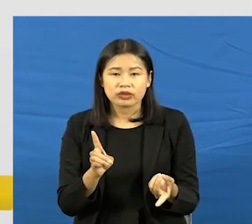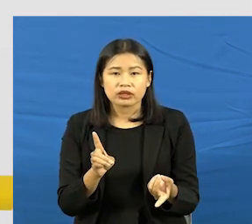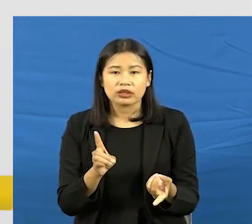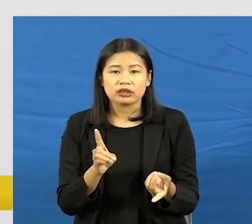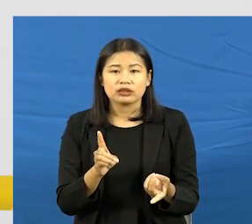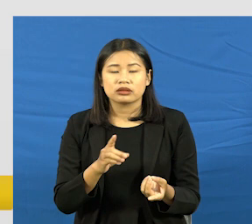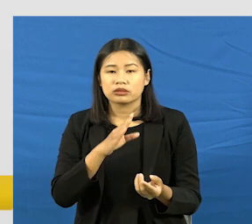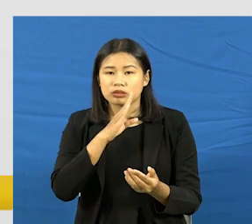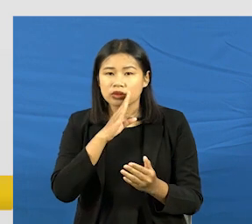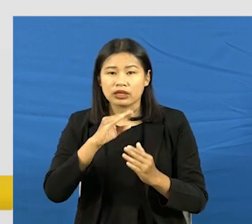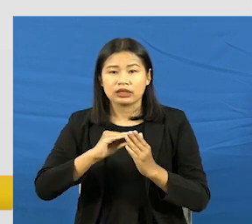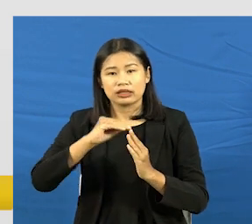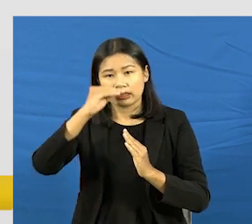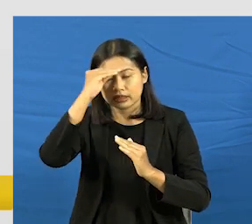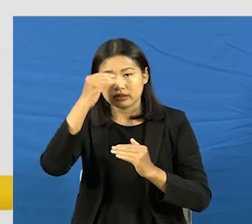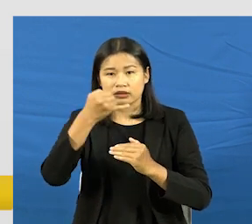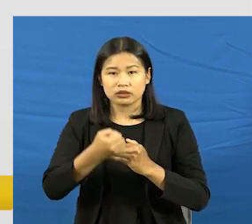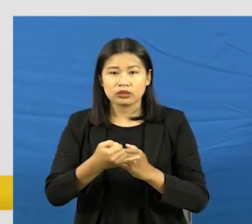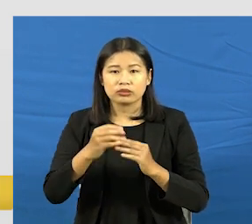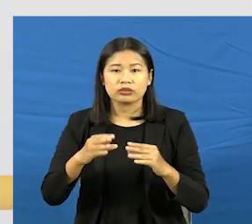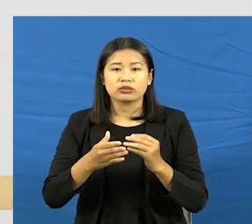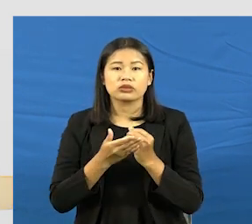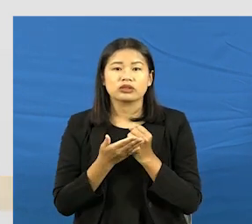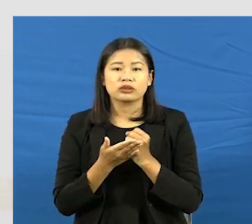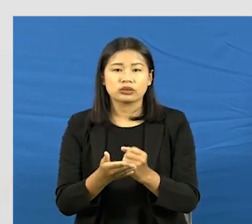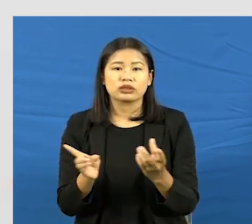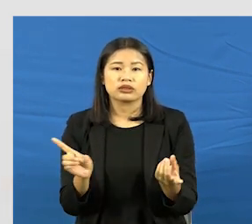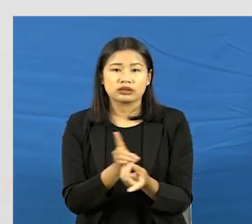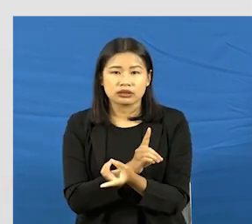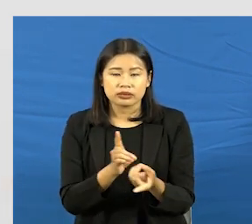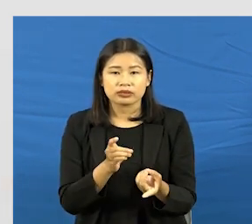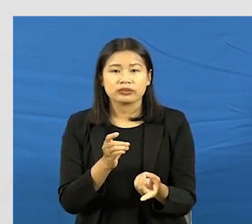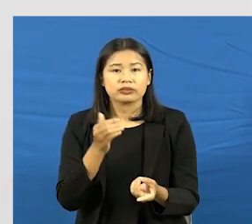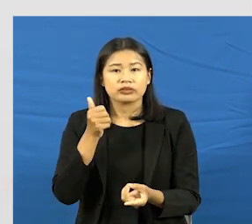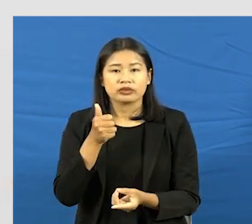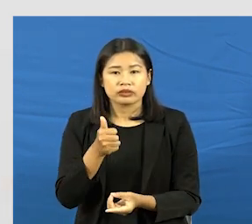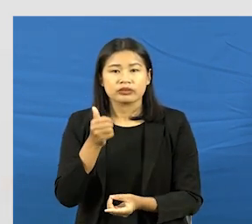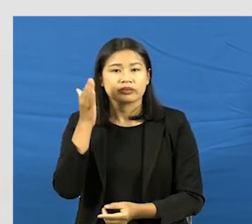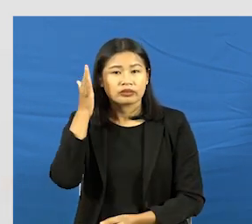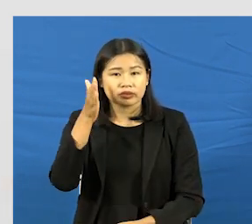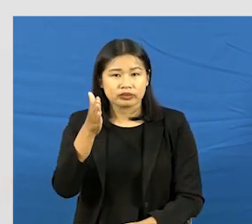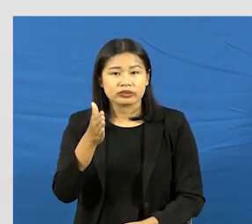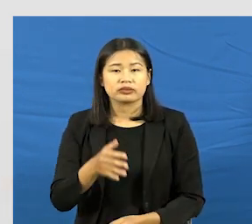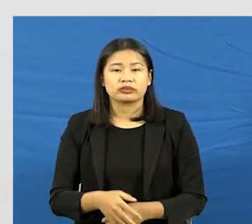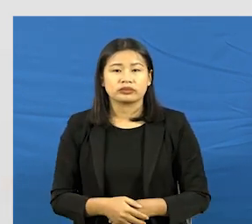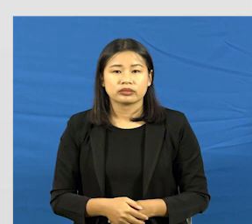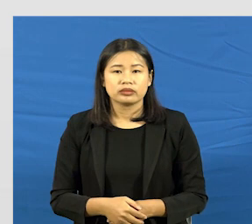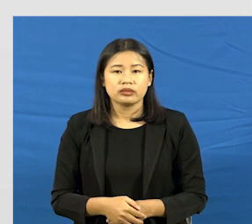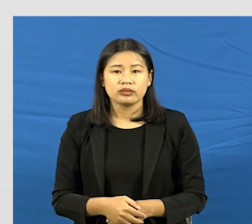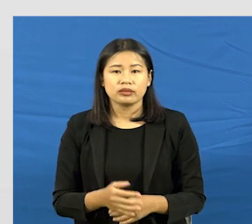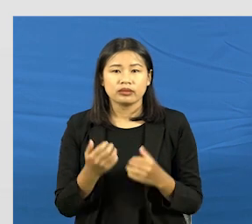ของสังคมในการที่จะสำเร็จออกไปทำงานรับใช้ให้กับสังคมในอนาคตนะครับ